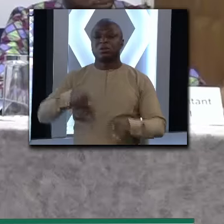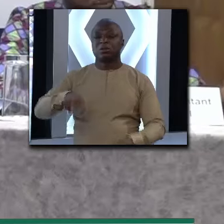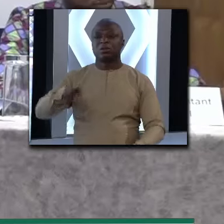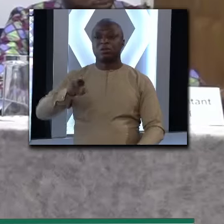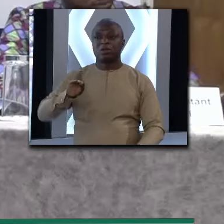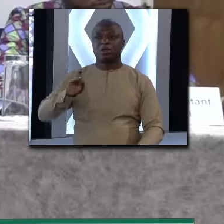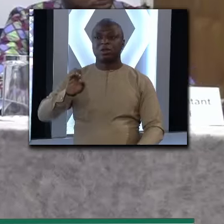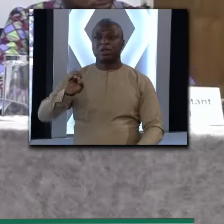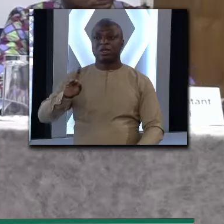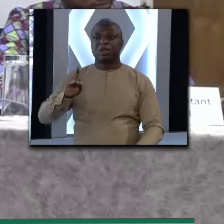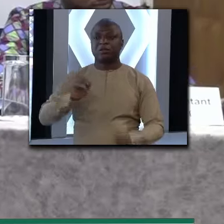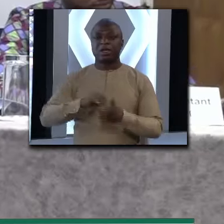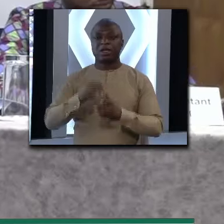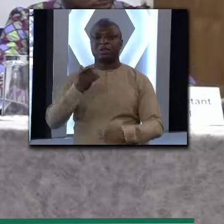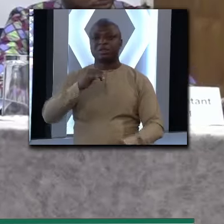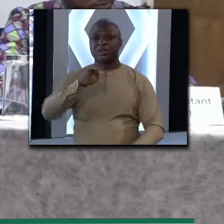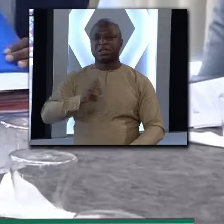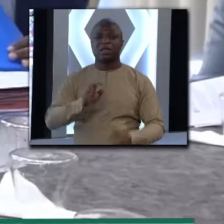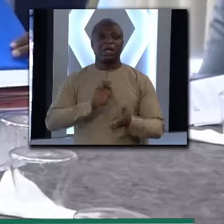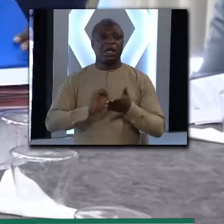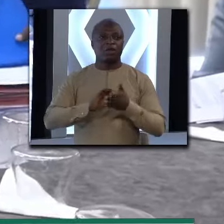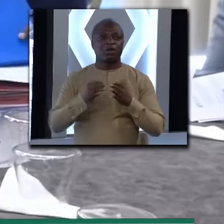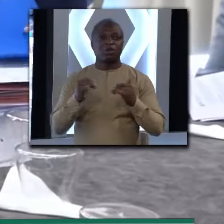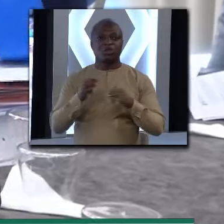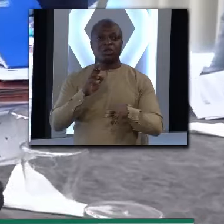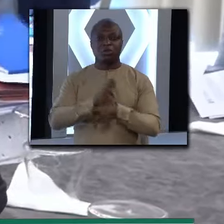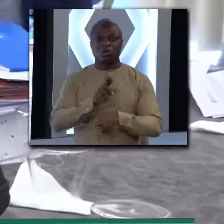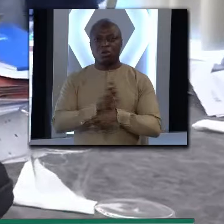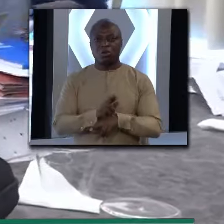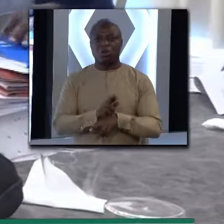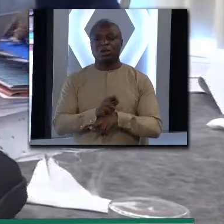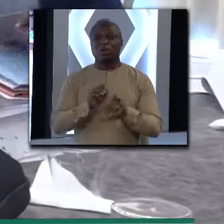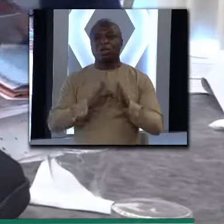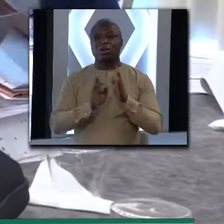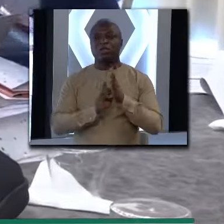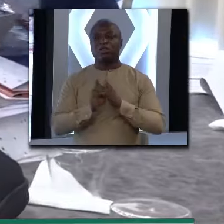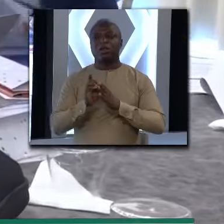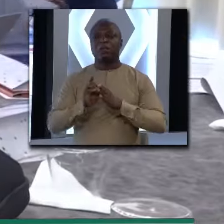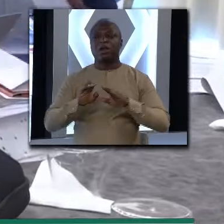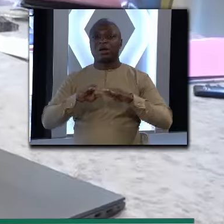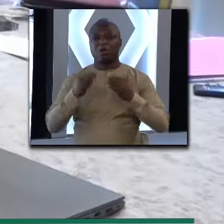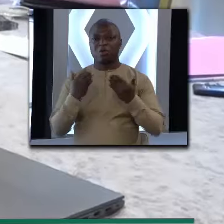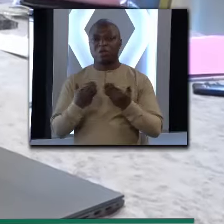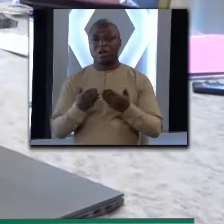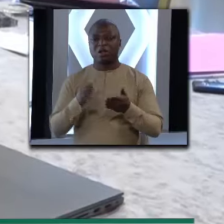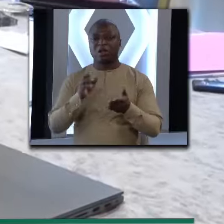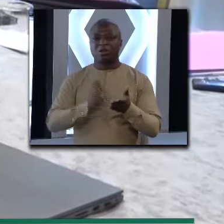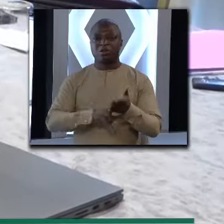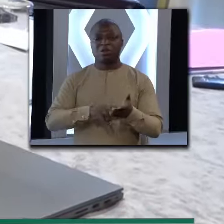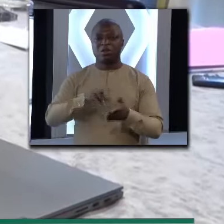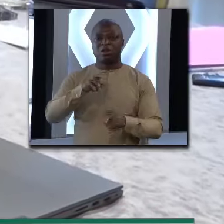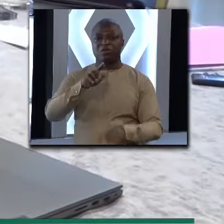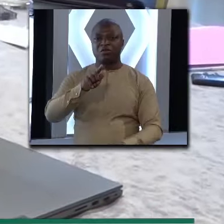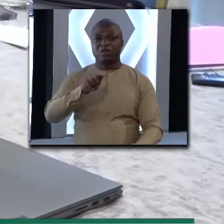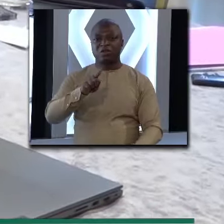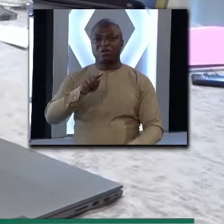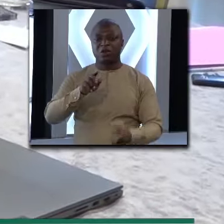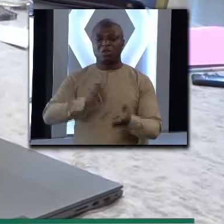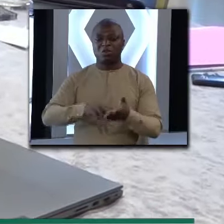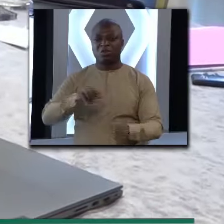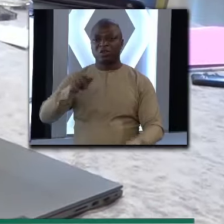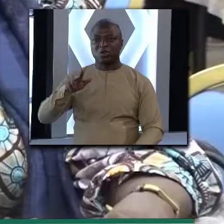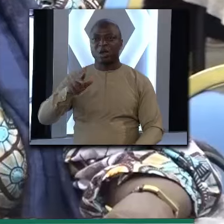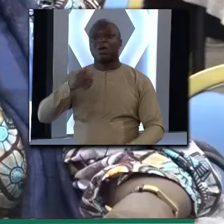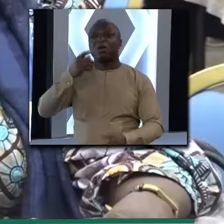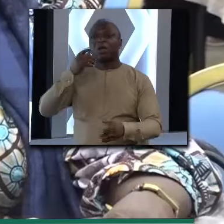par la GIZ, elle compte jouer sa partition dans le développement communal. De 2022 à 2023,